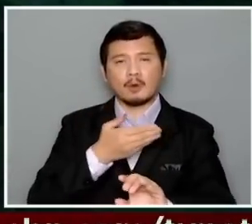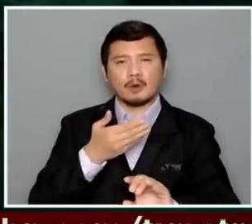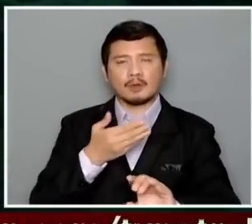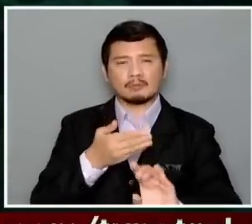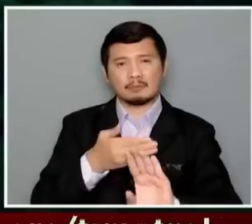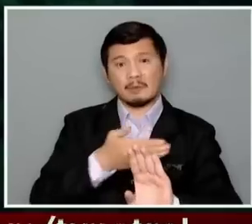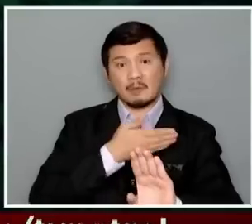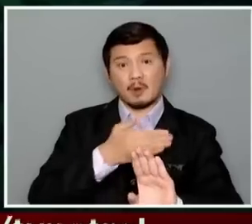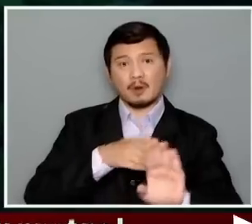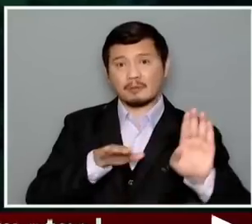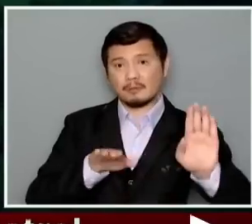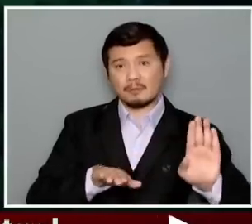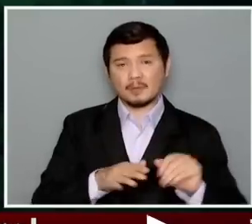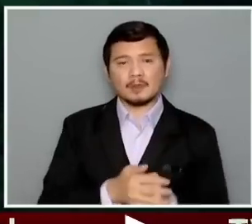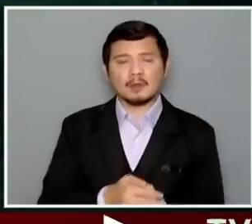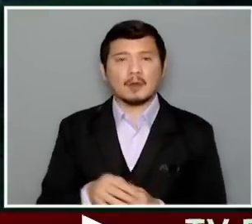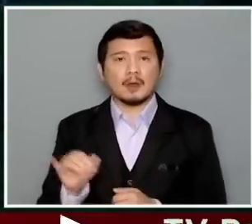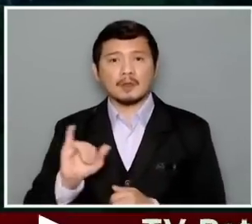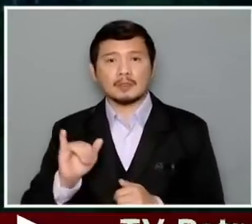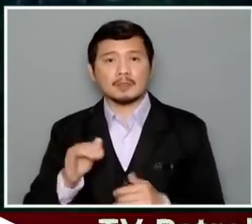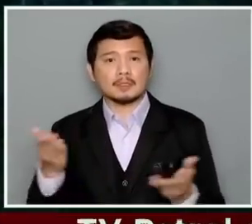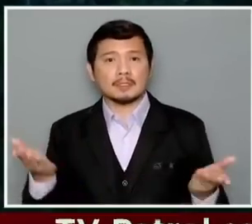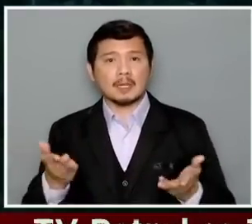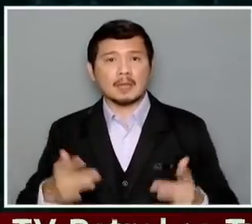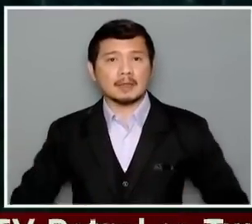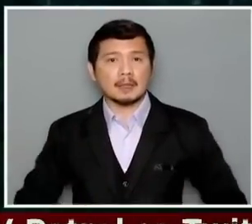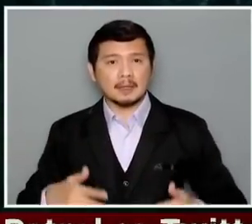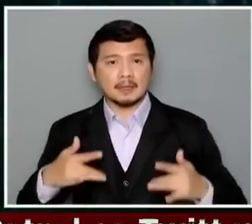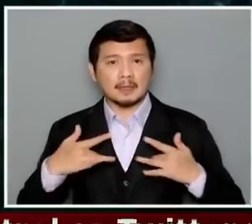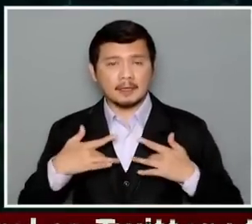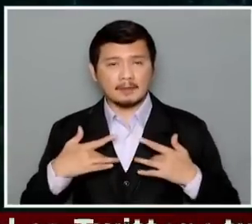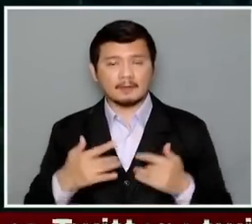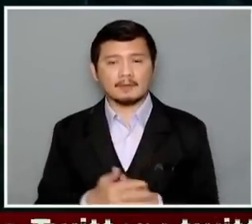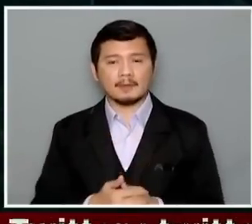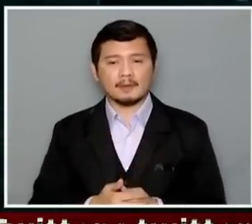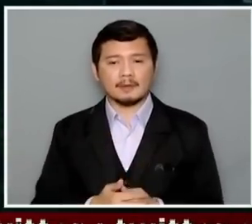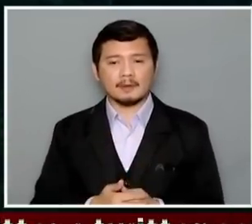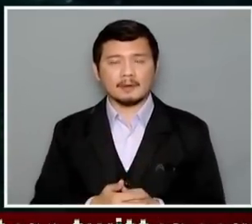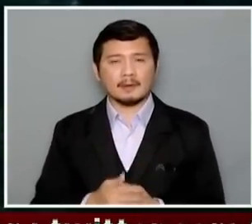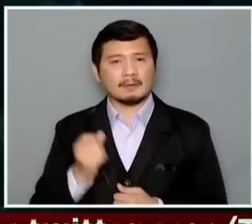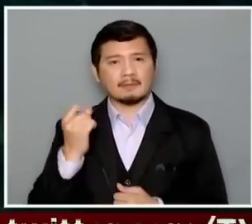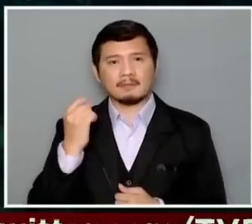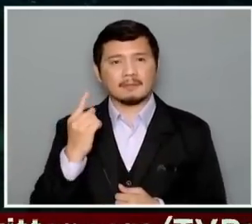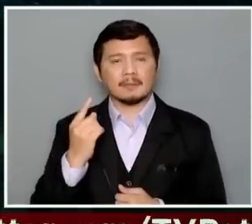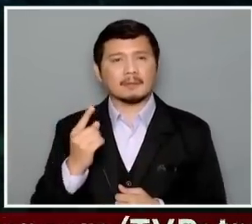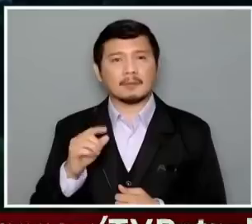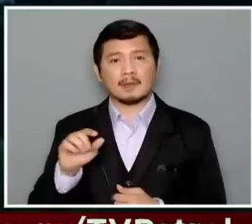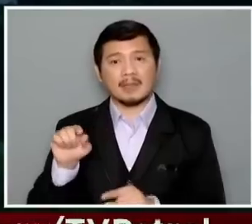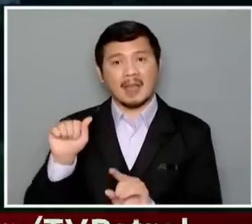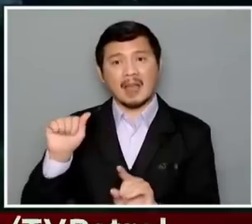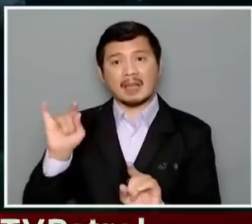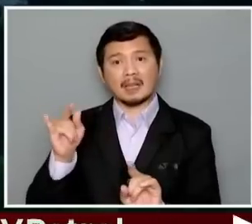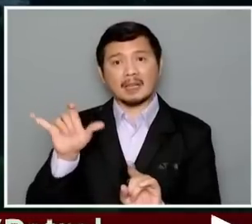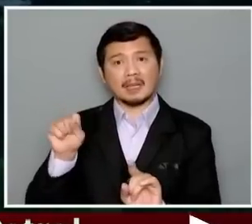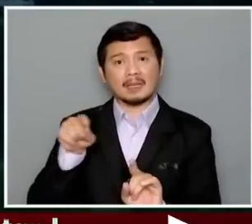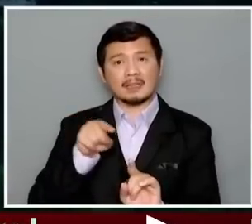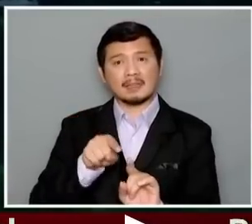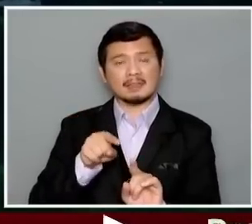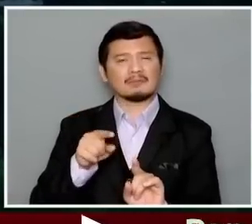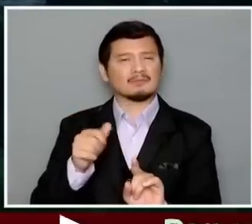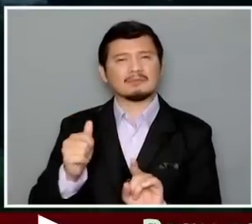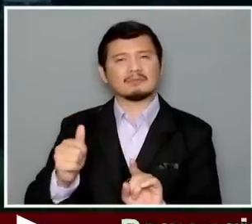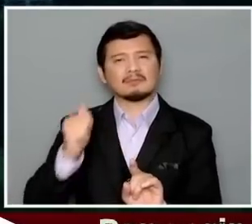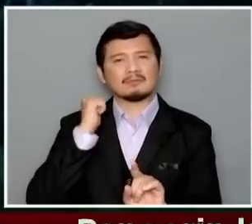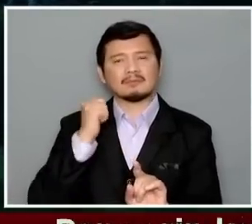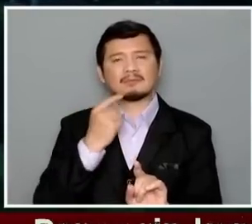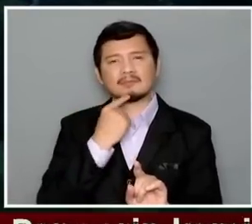saan siya titira o yung kanyang official residence bilang Pangulo ng Bansa. Ngunit tumanggi si Angeles na isapubliko o ibahagi ang